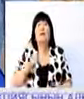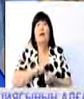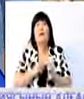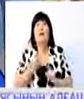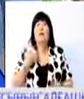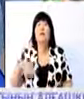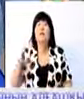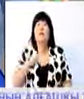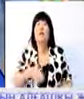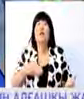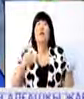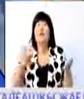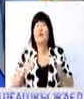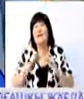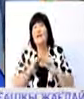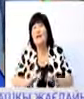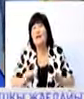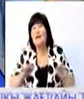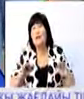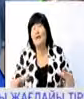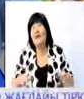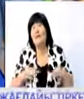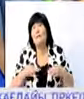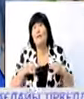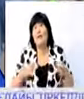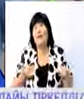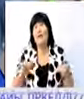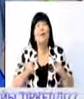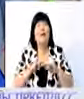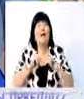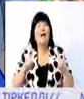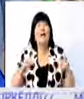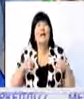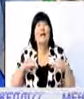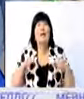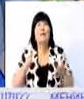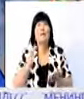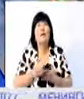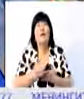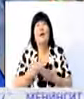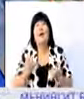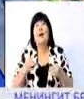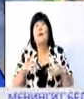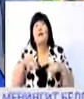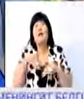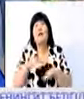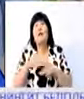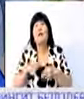Сыр елінің төрінде де кішкентай балақайлардың мерекесі бүгін айрықша аталып өтілуде. Мерекелік